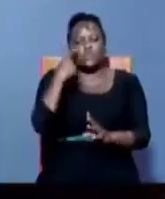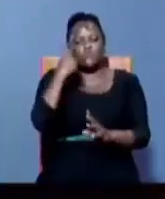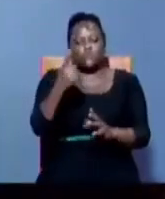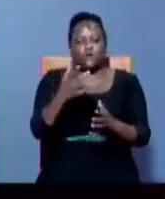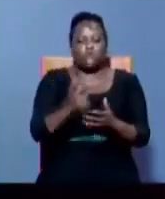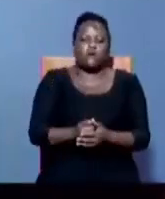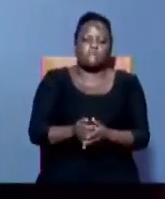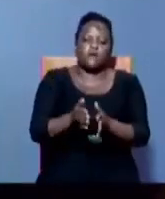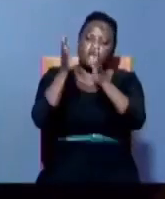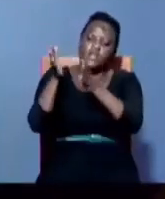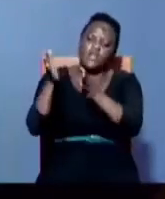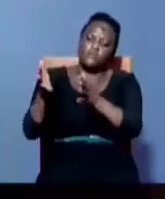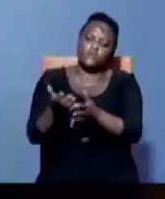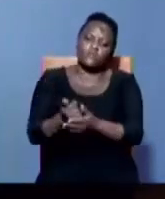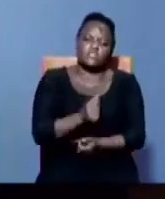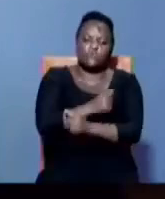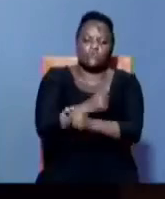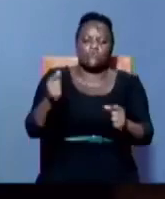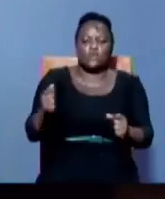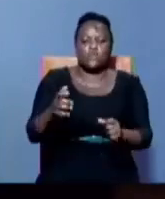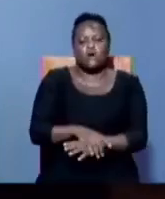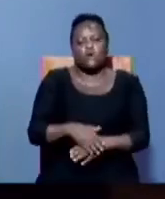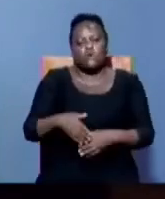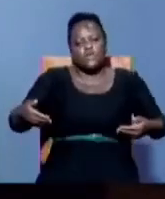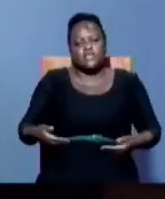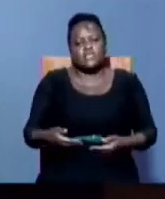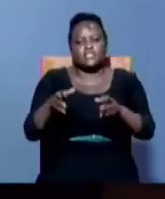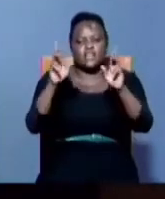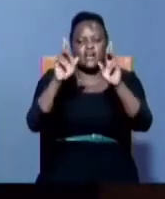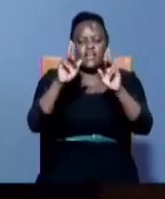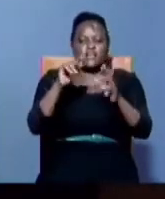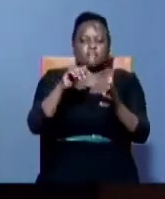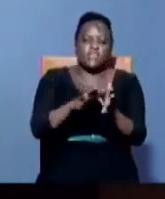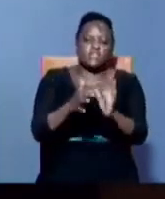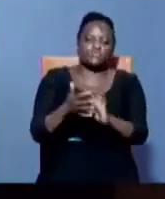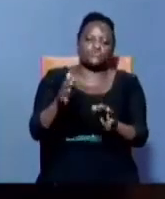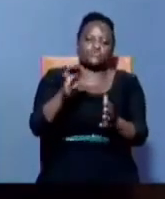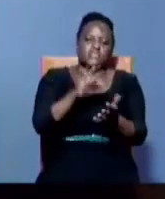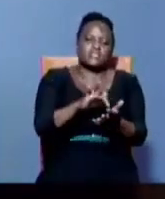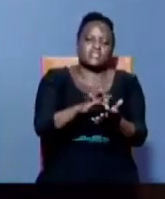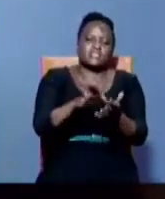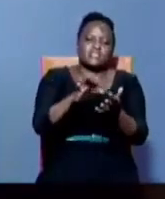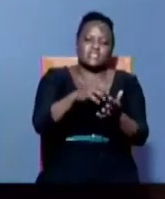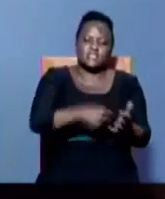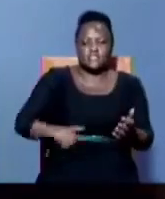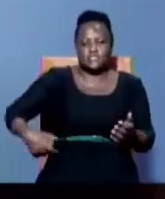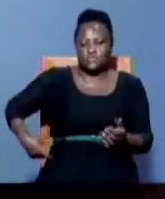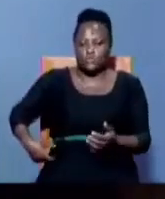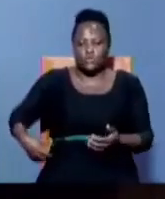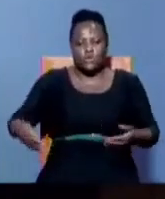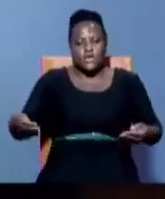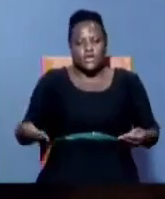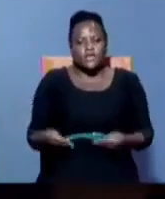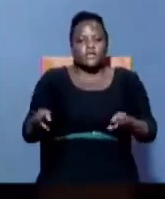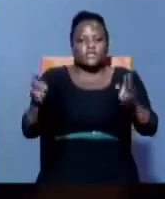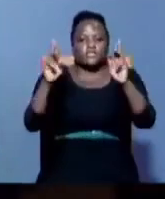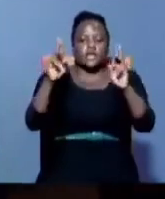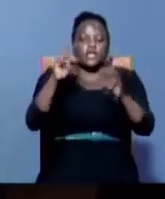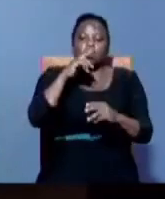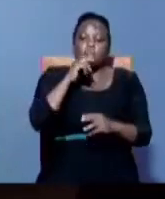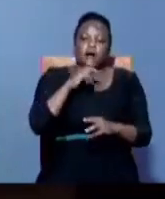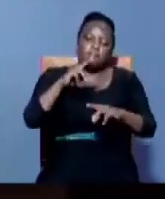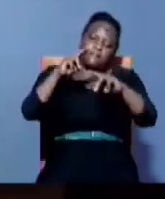wanadamu wanaweza kuokolewa juu ya kiti cha rehema Yesu Kristo, kiti cha rehema, juu ya kiti cha rehema baba ameketi,